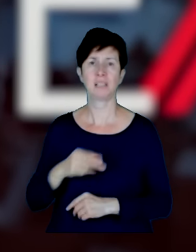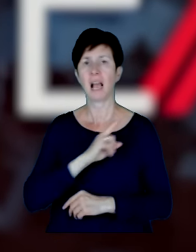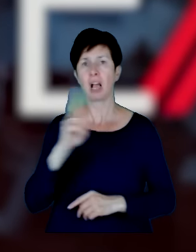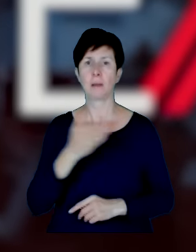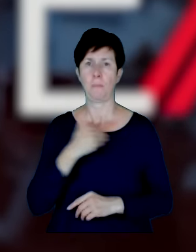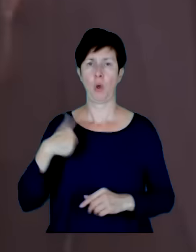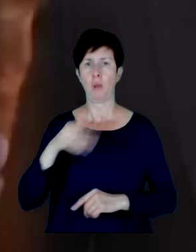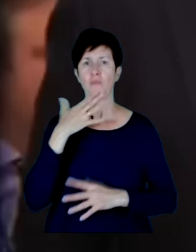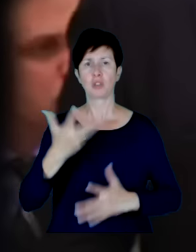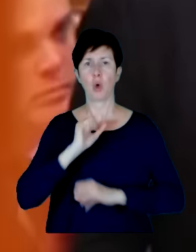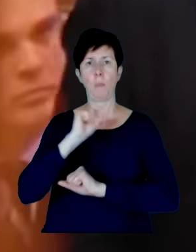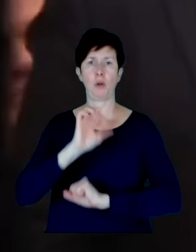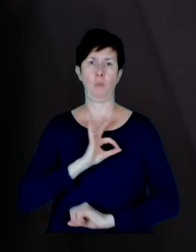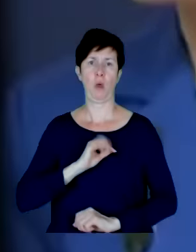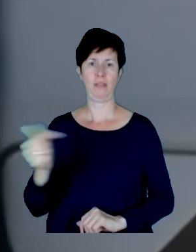interesów